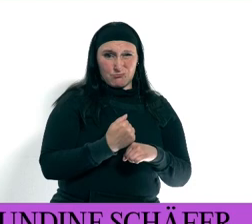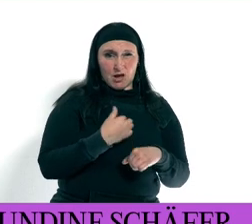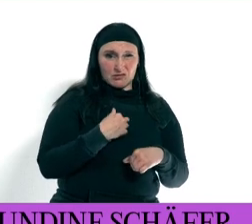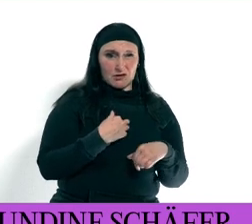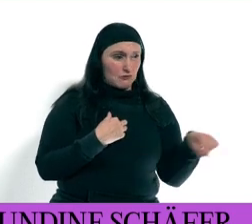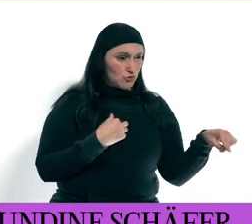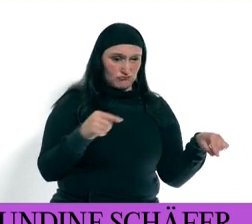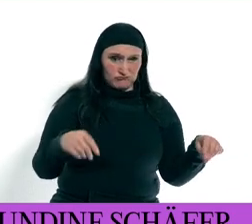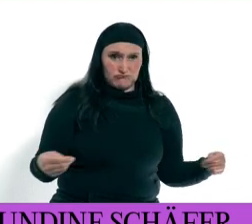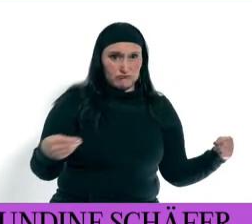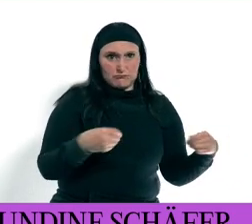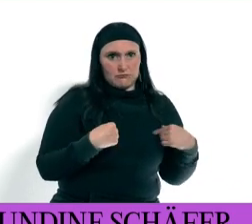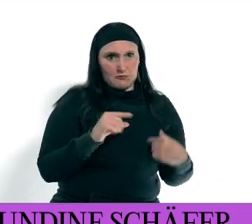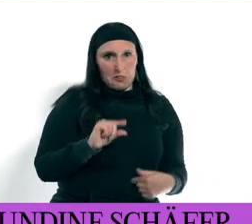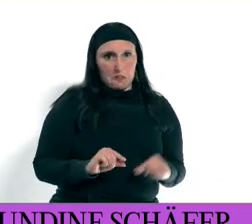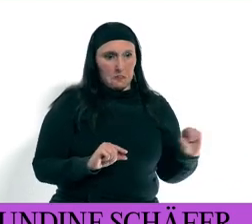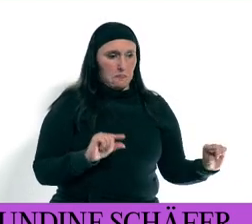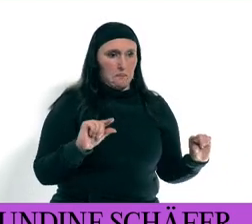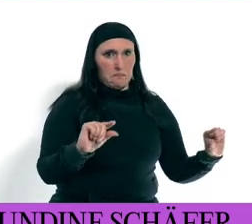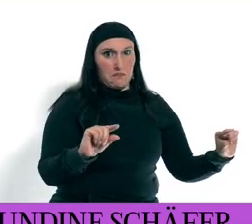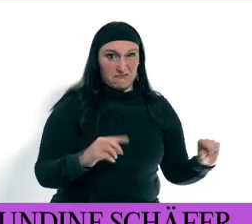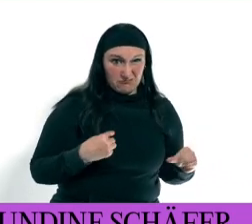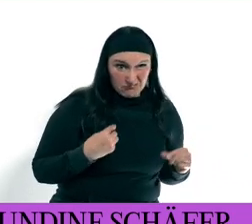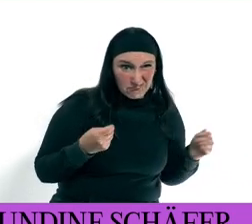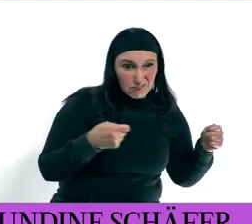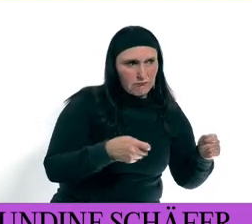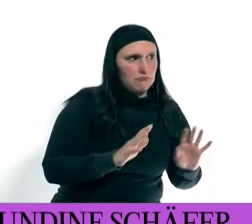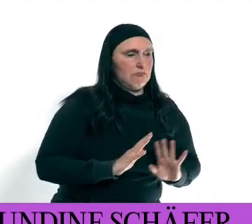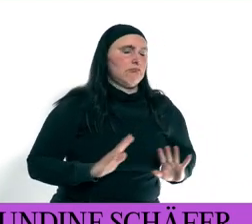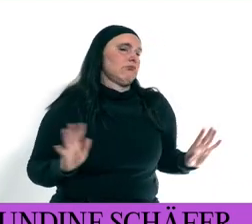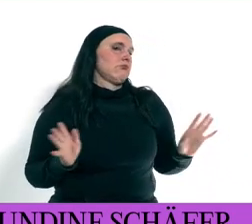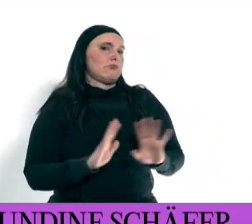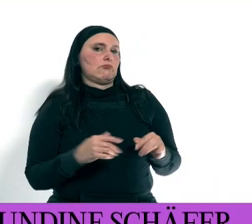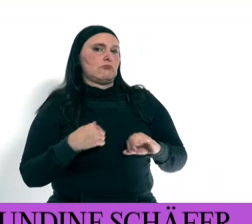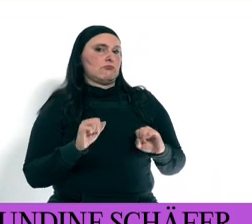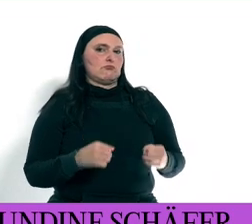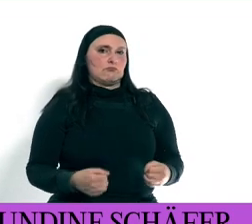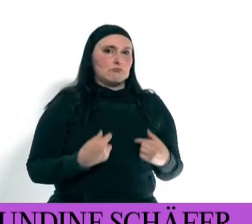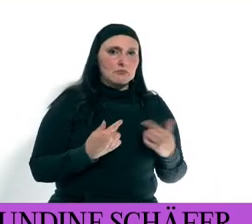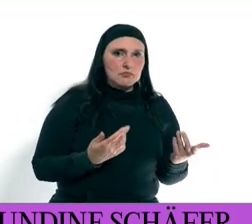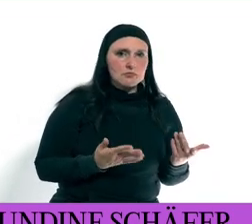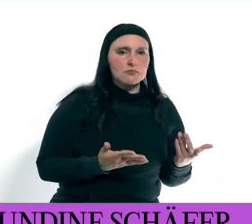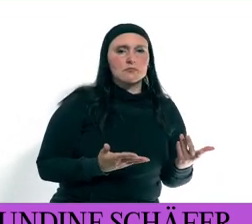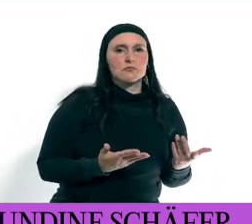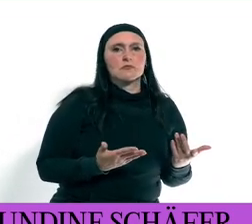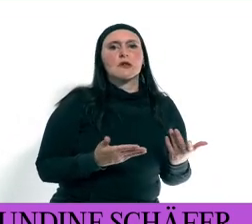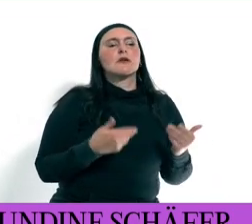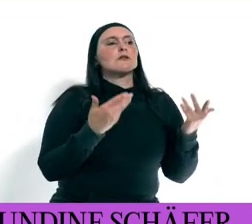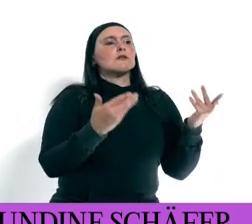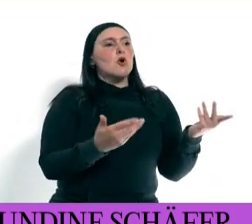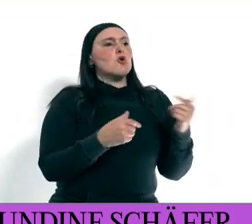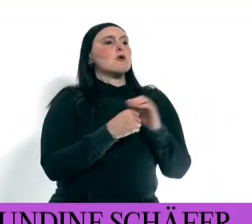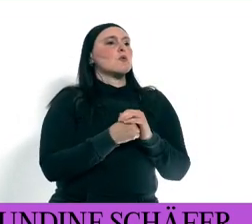Und wir fragten uns, wie wir das jetzt machen sollten. Entweder hatten wir selbst kein Geld oder wir konnten das Geld, was wir selbst hatten, nicht dafür